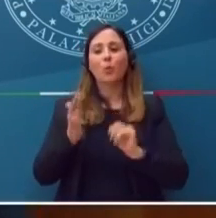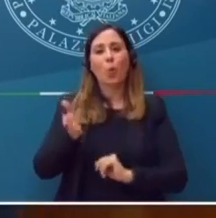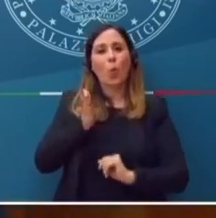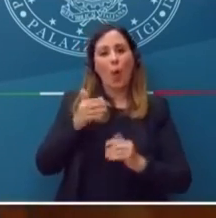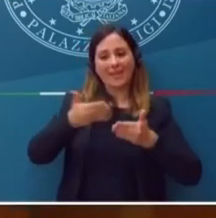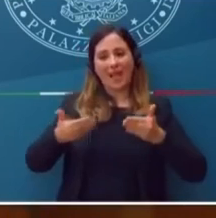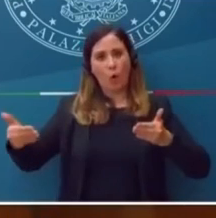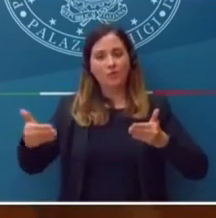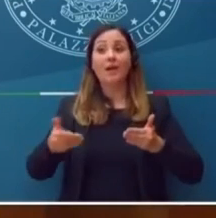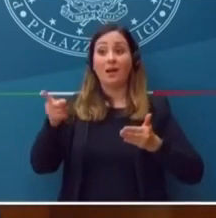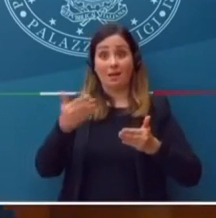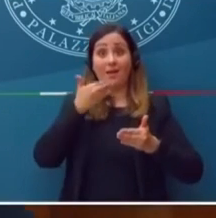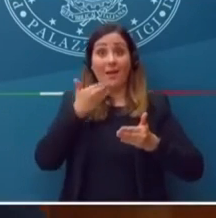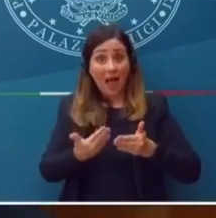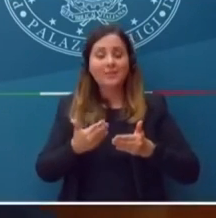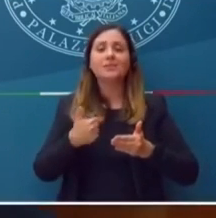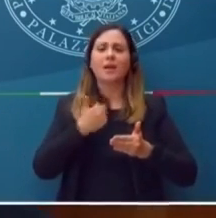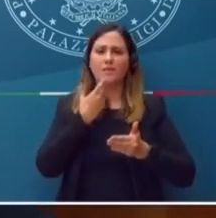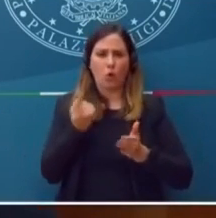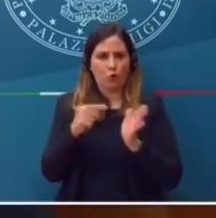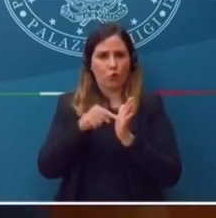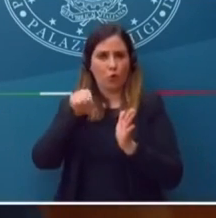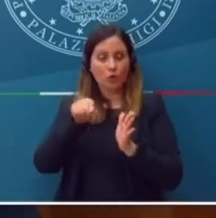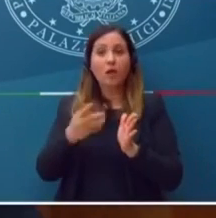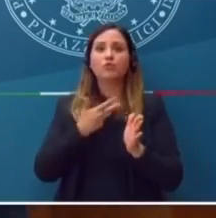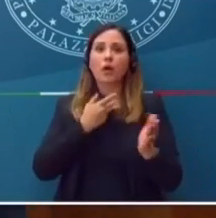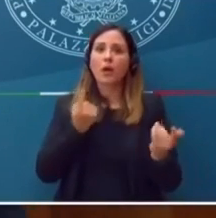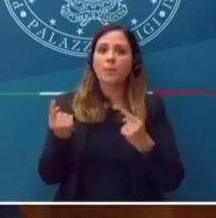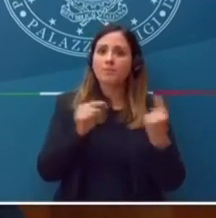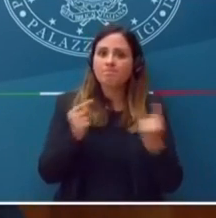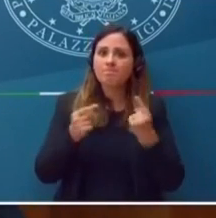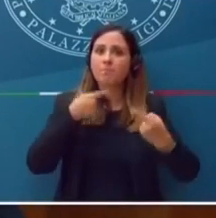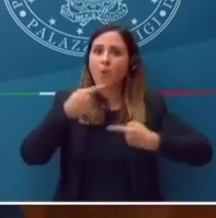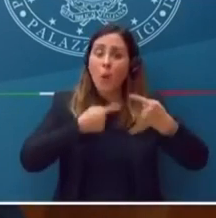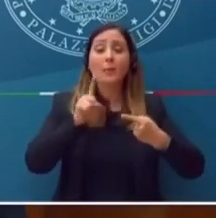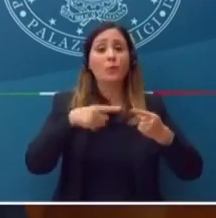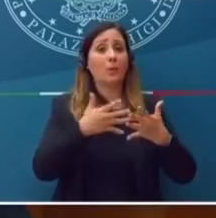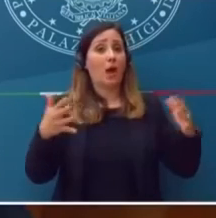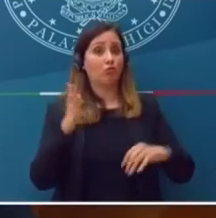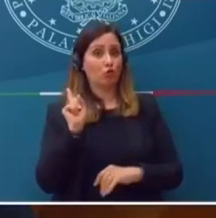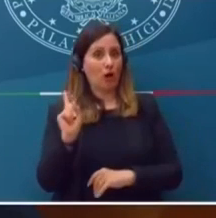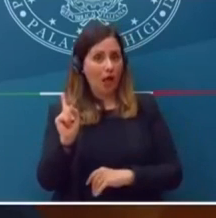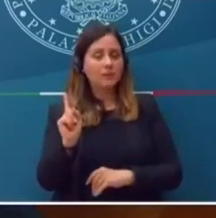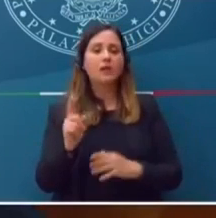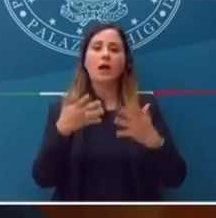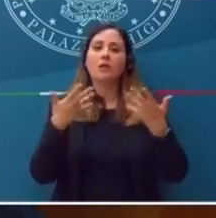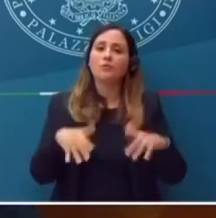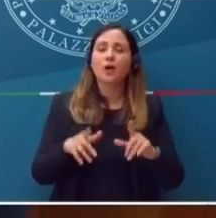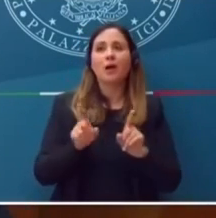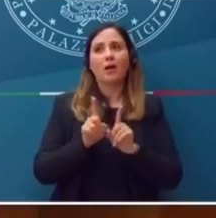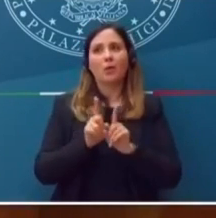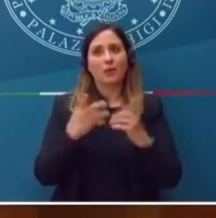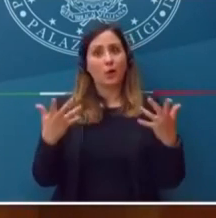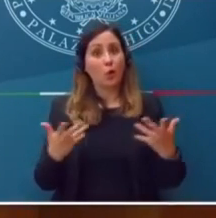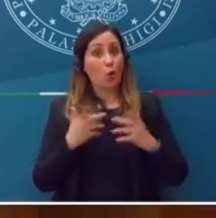sono state accolte da molte polemiche, in particolare anche da una parte della sua maggioranza. Non è stato apprezzato, insomma, il riferimento